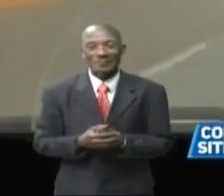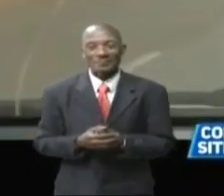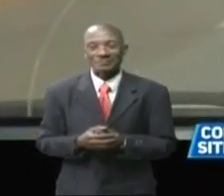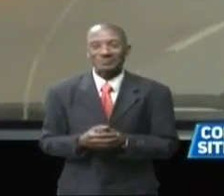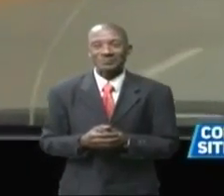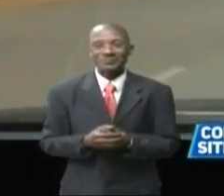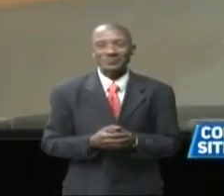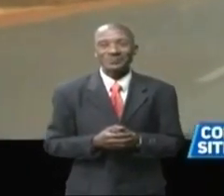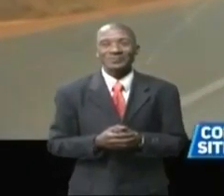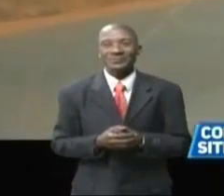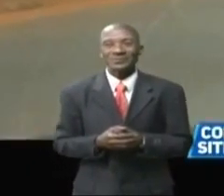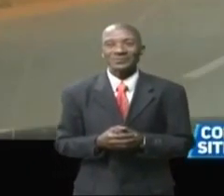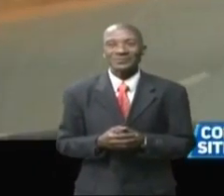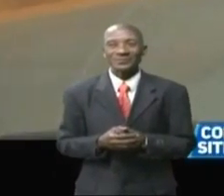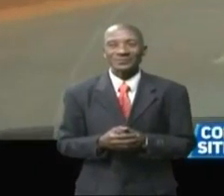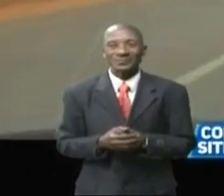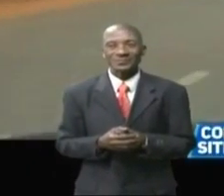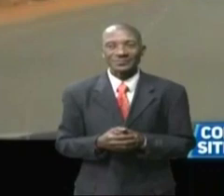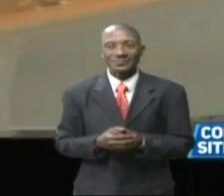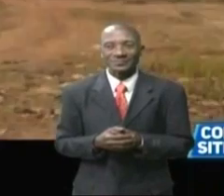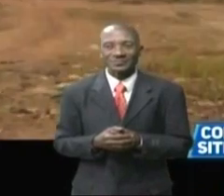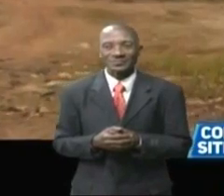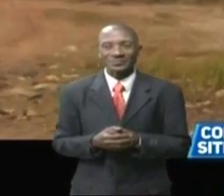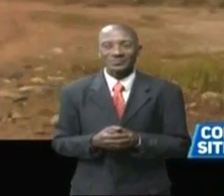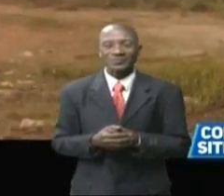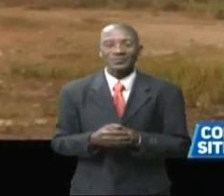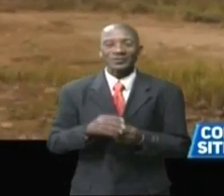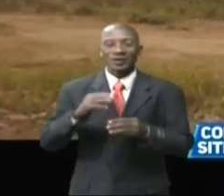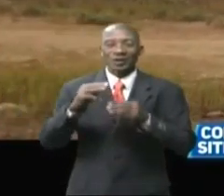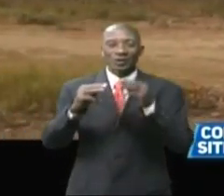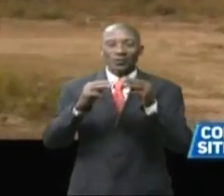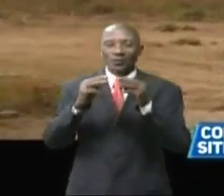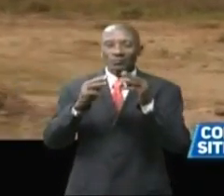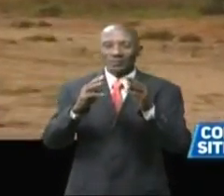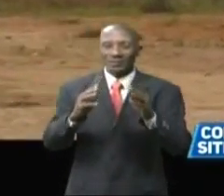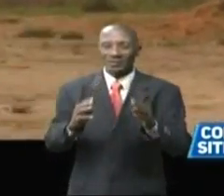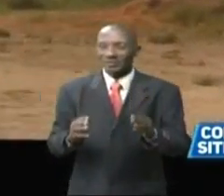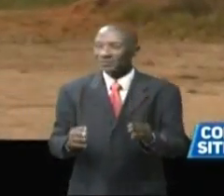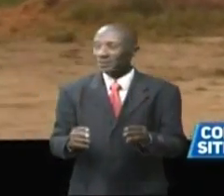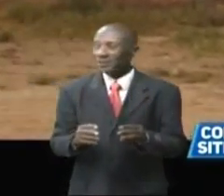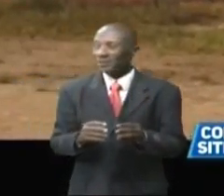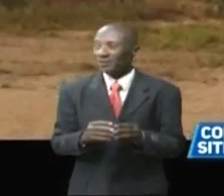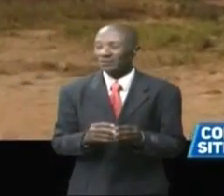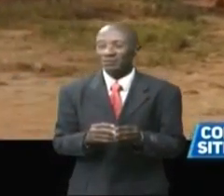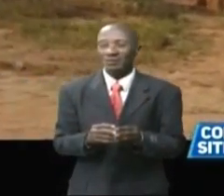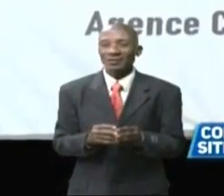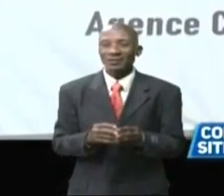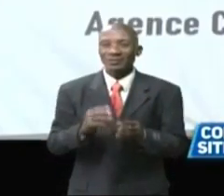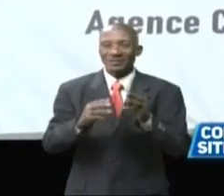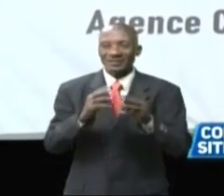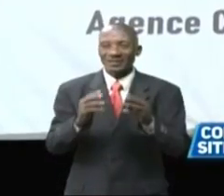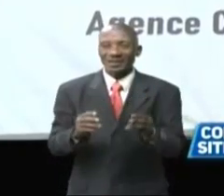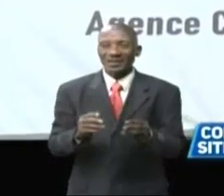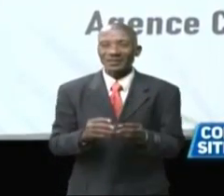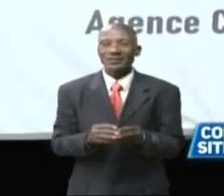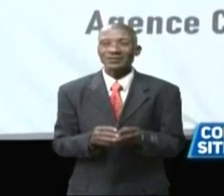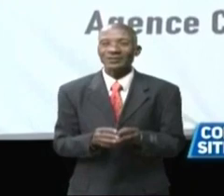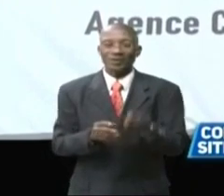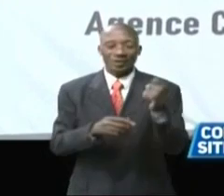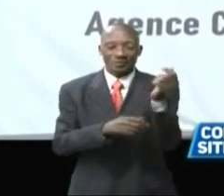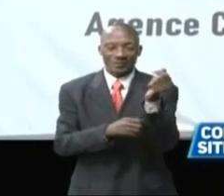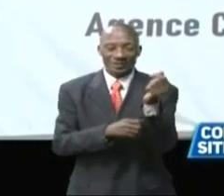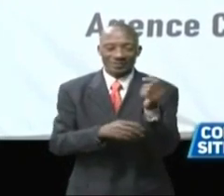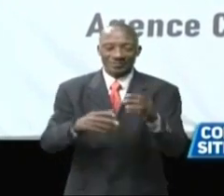Au ministère de l'Urbanisme et Habitat, l'Agence congolaise de promotion immobilière, Acoprim en